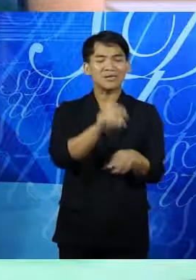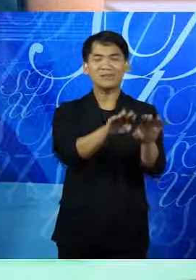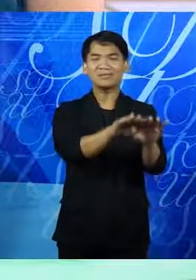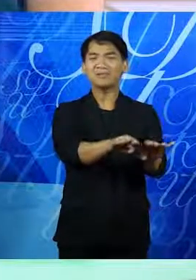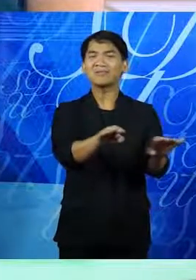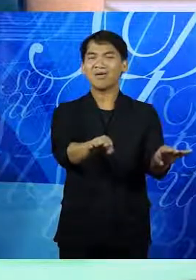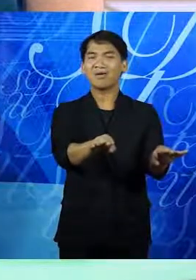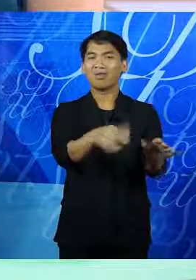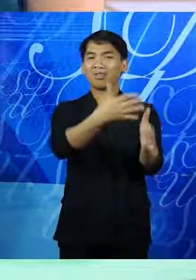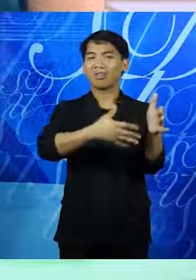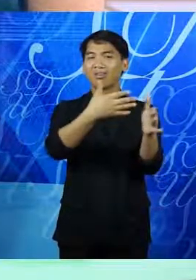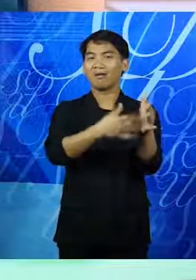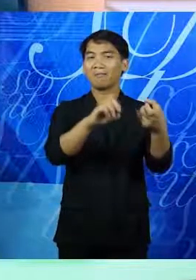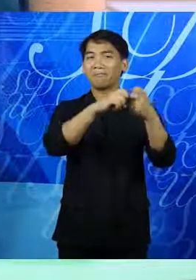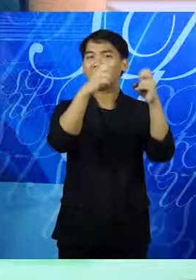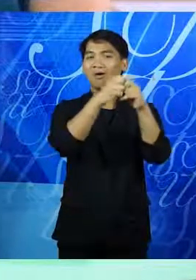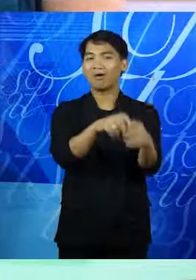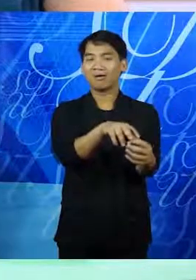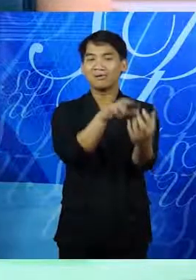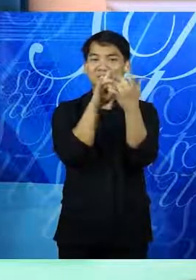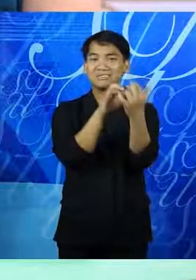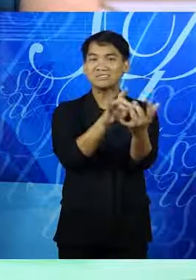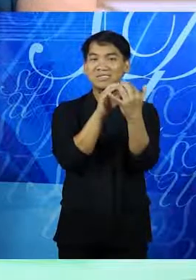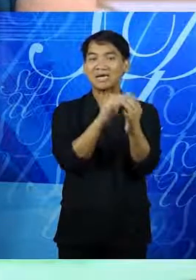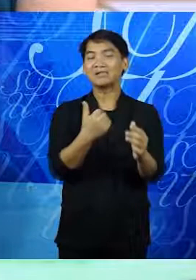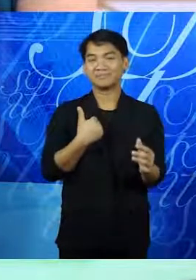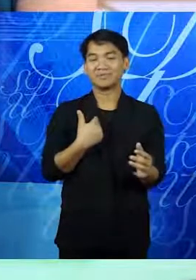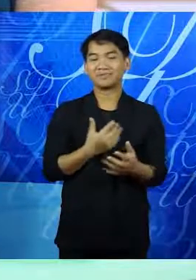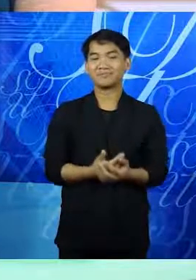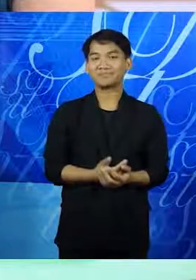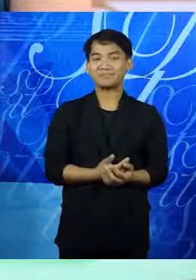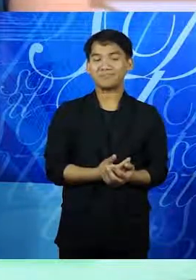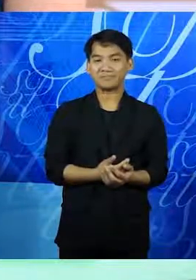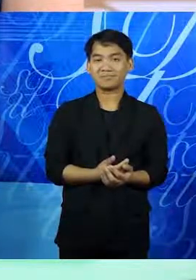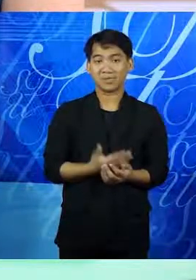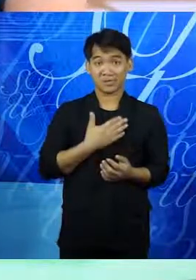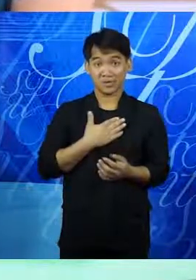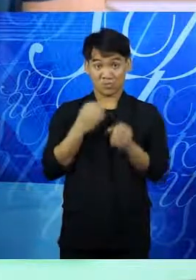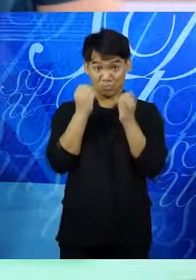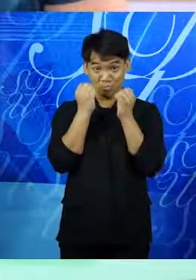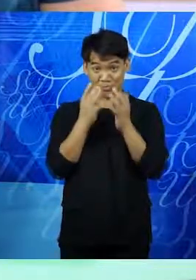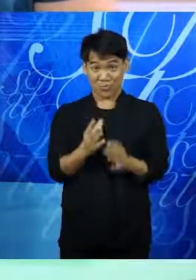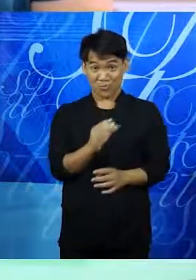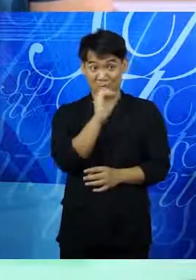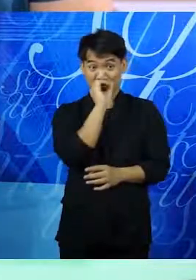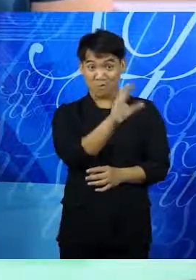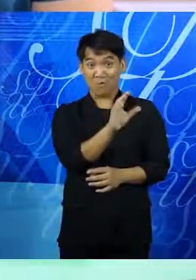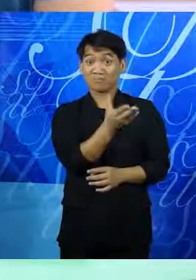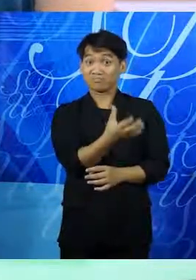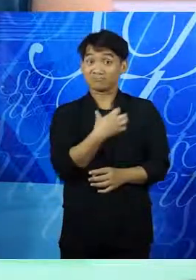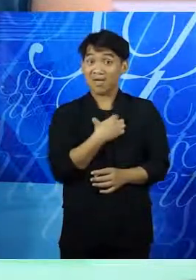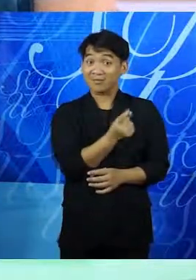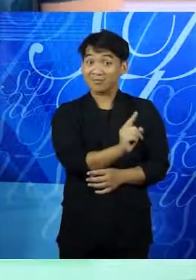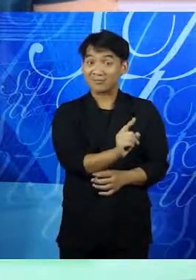ที่มีปัญหาทางด้านการสื่อสารได้ดีนะคะเราจะเริ่มต้นเลยนะคะโดยที่เราบอกเด็กว่าหนูอยากได้อะไร